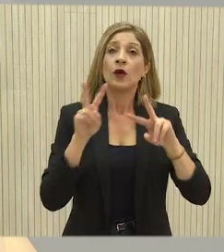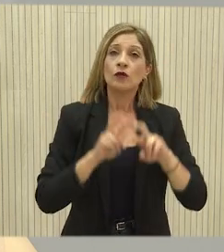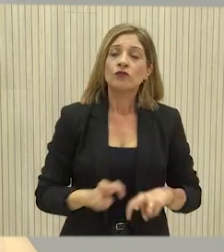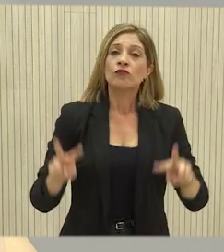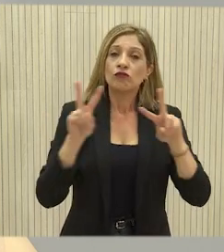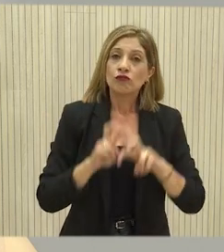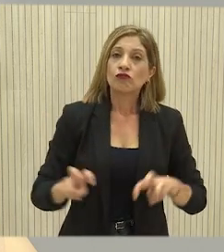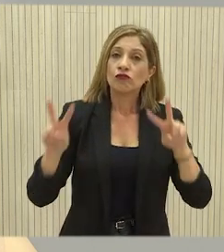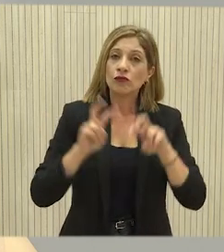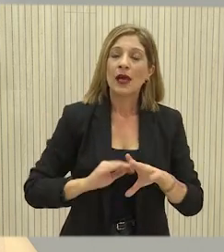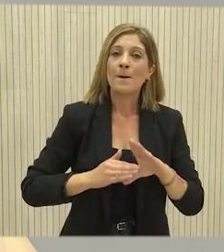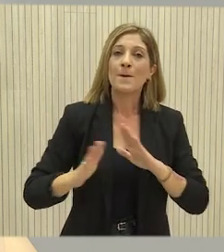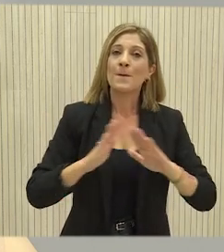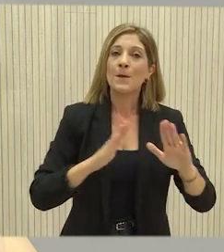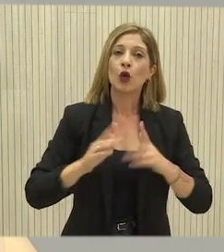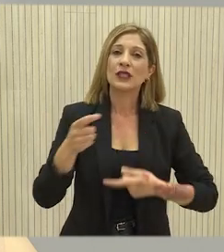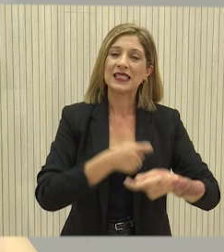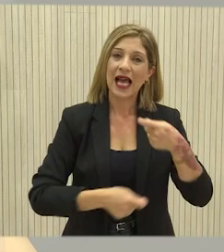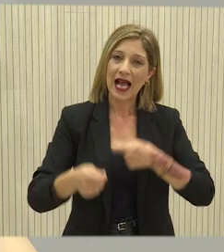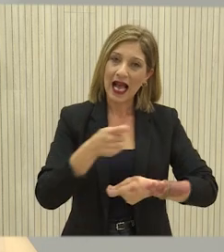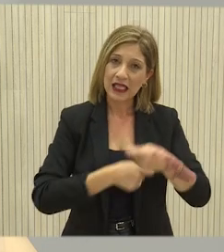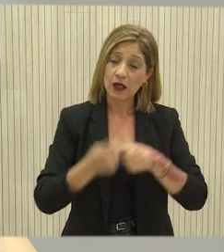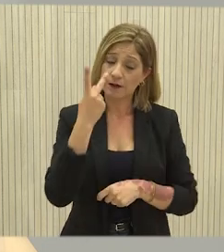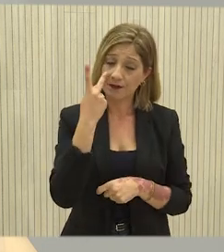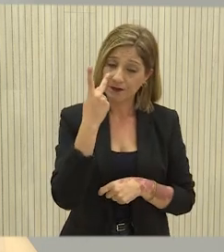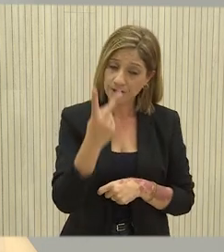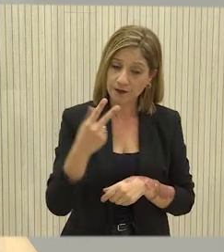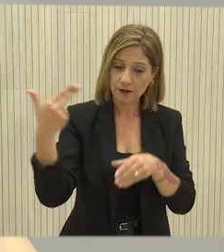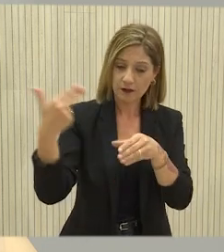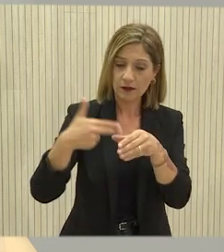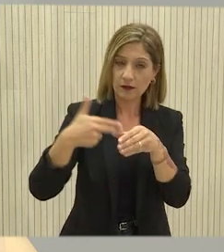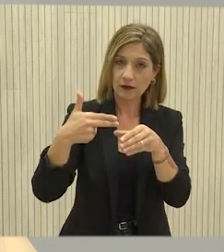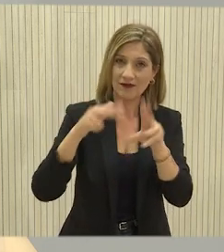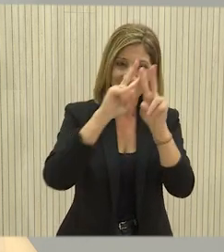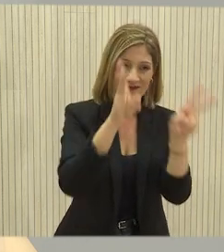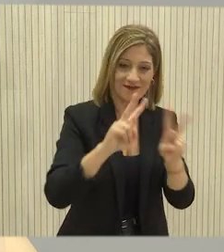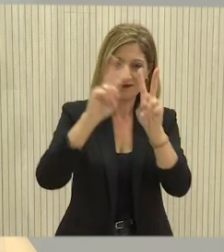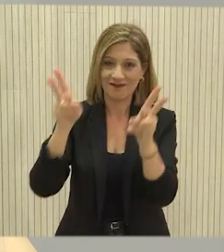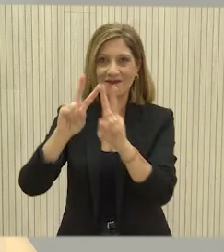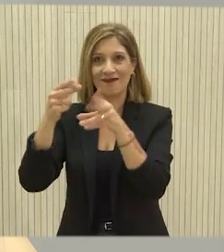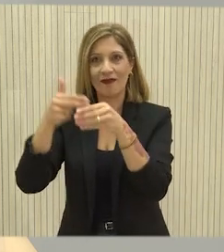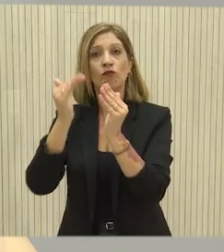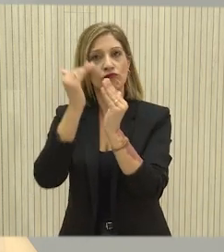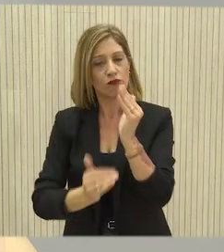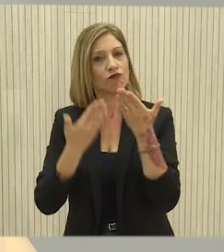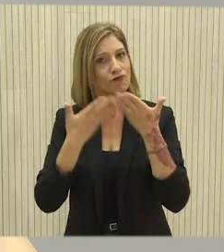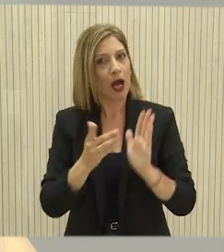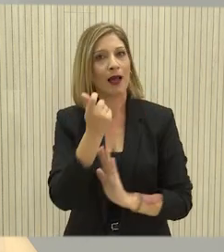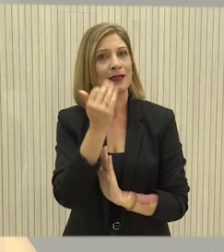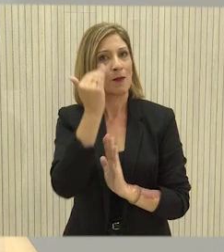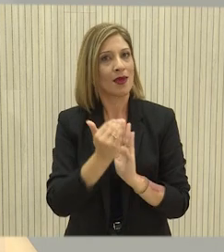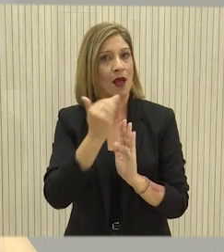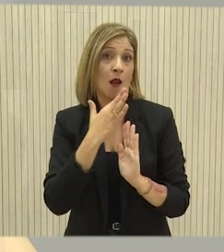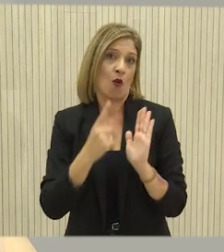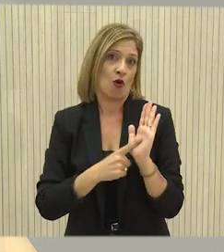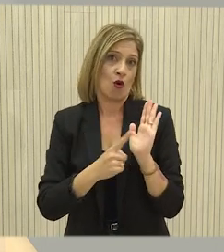που διενήργησε σήμερα η Υπηρεσία Προστασίας Καταναλωτών, διαφάνηκε ότι τα πρατήρια έχουν μειώσει τις τιμές τους κατά απόλυτο βαθμό μετά και την μείωση του